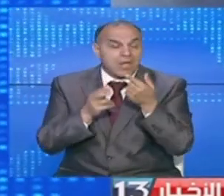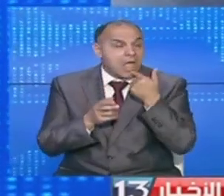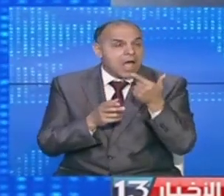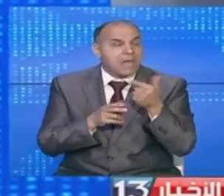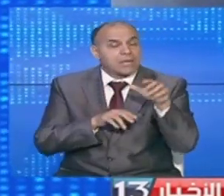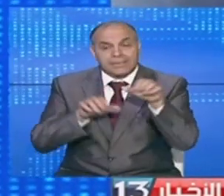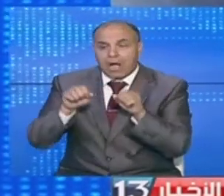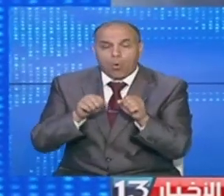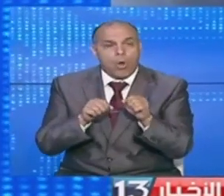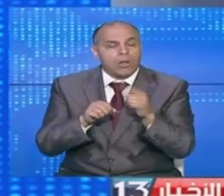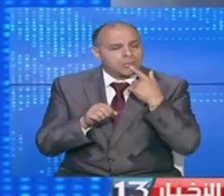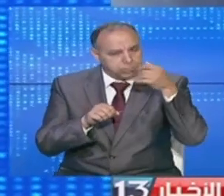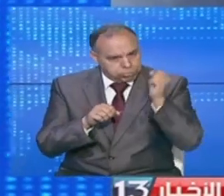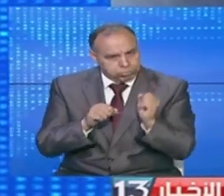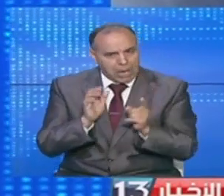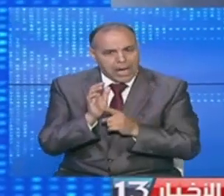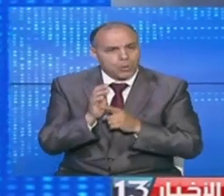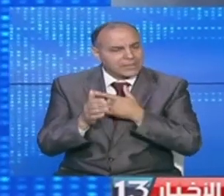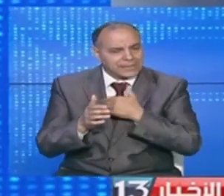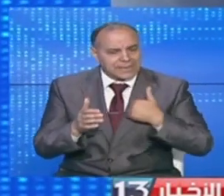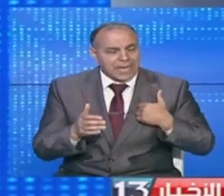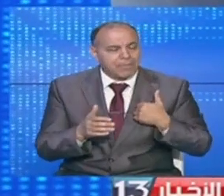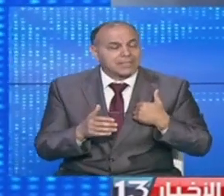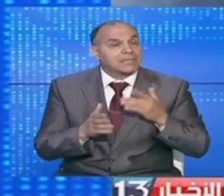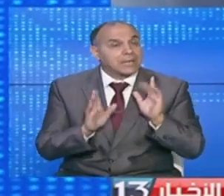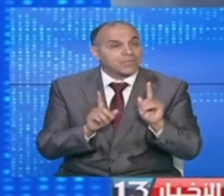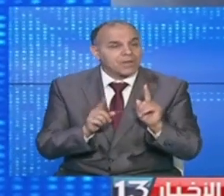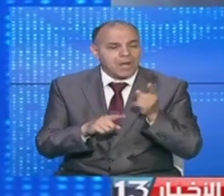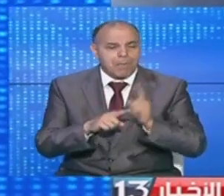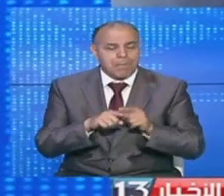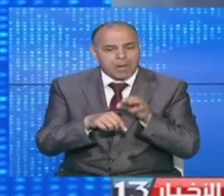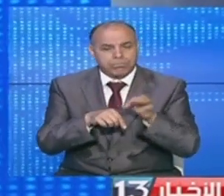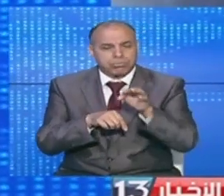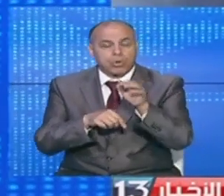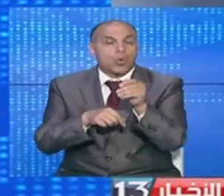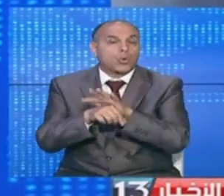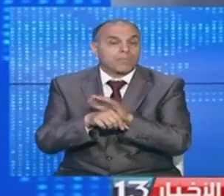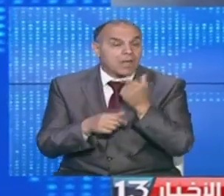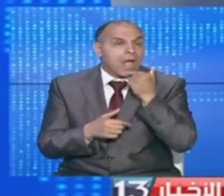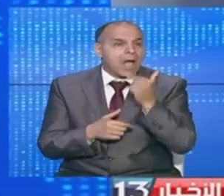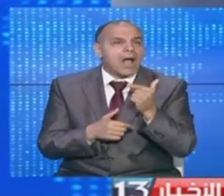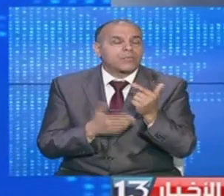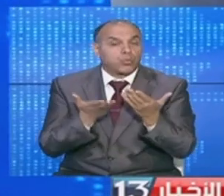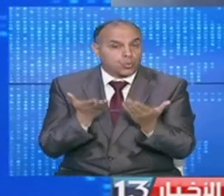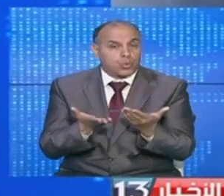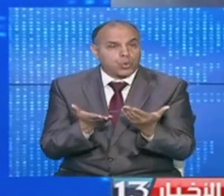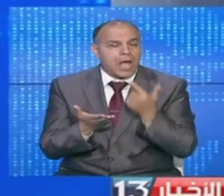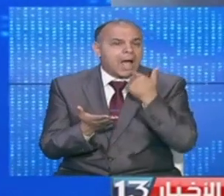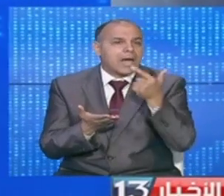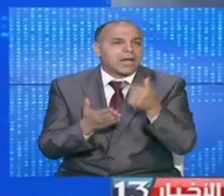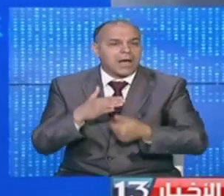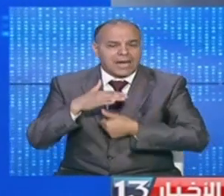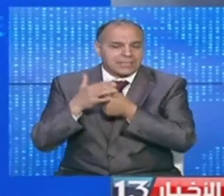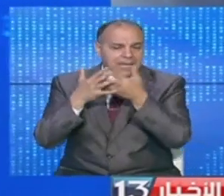وسط دعوات للالتزام بقواعد السلامة الصحية لمنع العدوى بفيروس كورونا. يأتي ذلك فيما أعلن